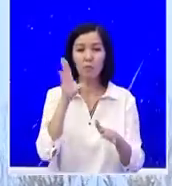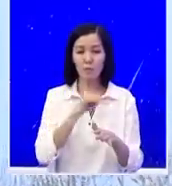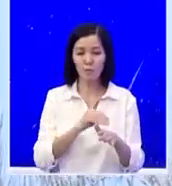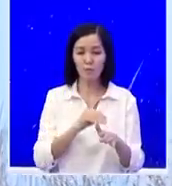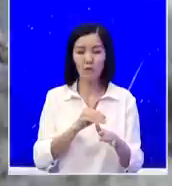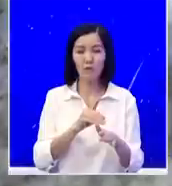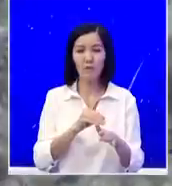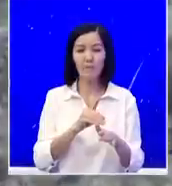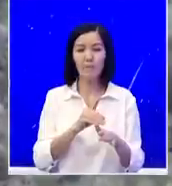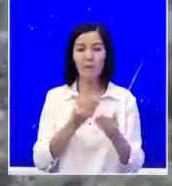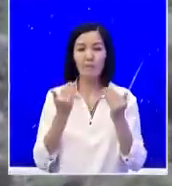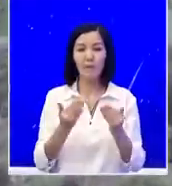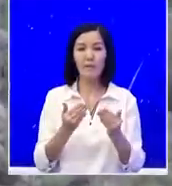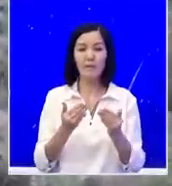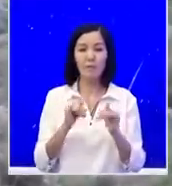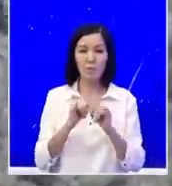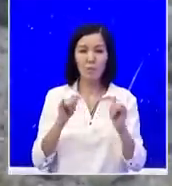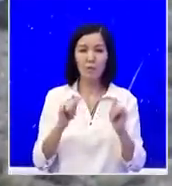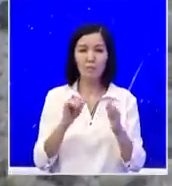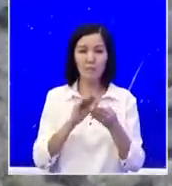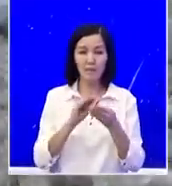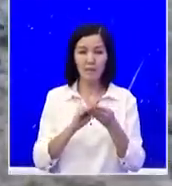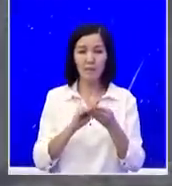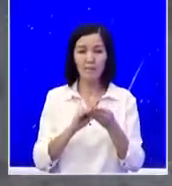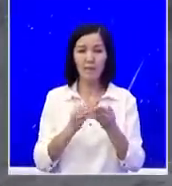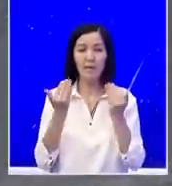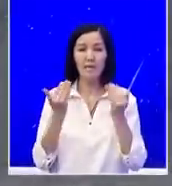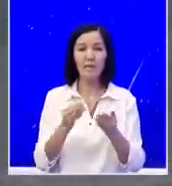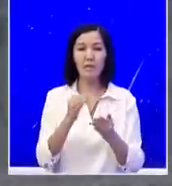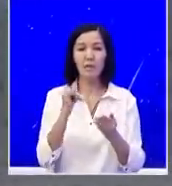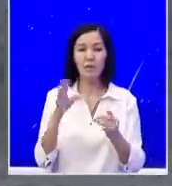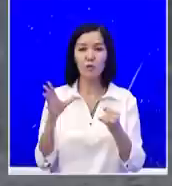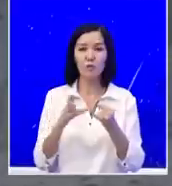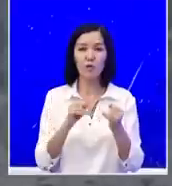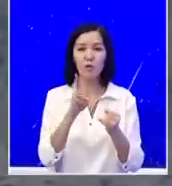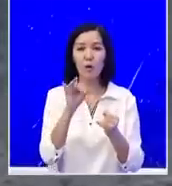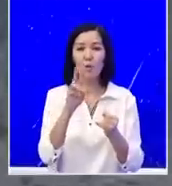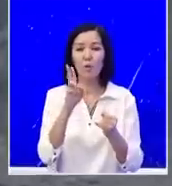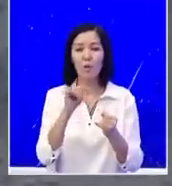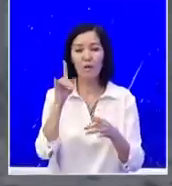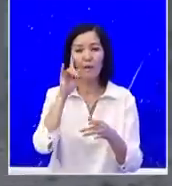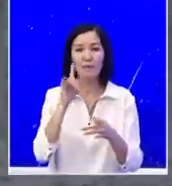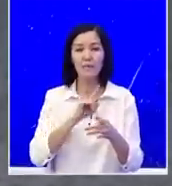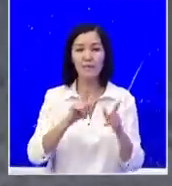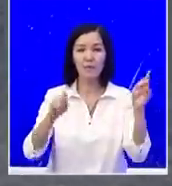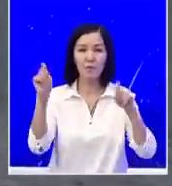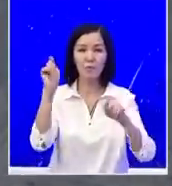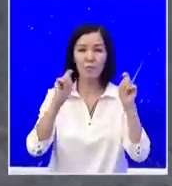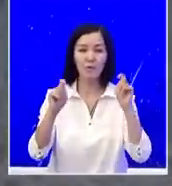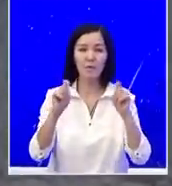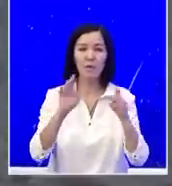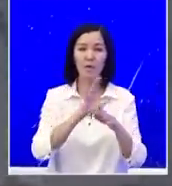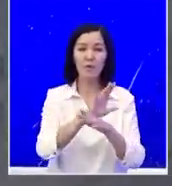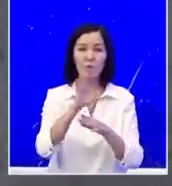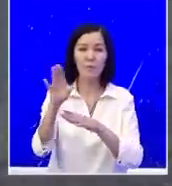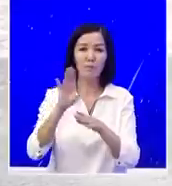дейді мамандар. Ал биыл да сол өсім сақталыпты. Енді Жетісу жерінде көбейген құландарды еліміздің түкпір-түкпіріне жіберу